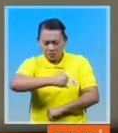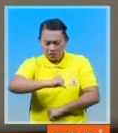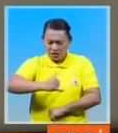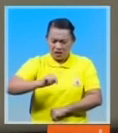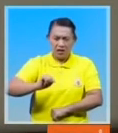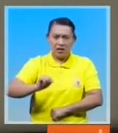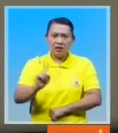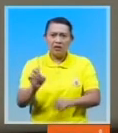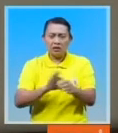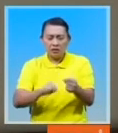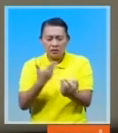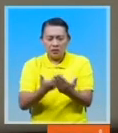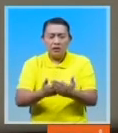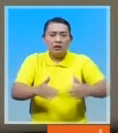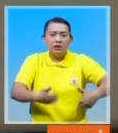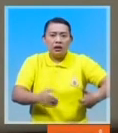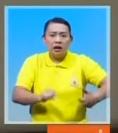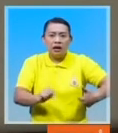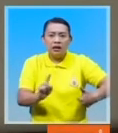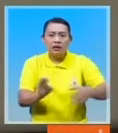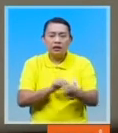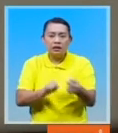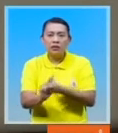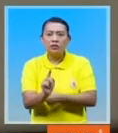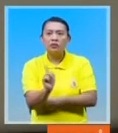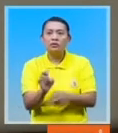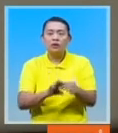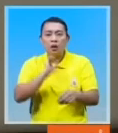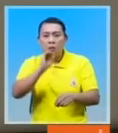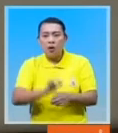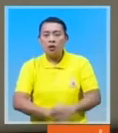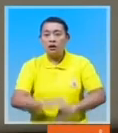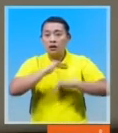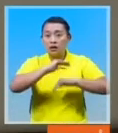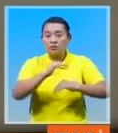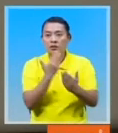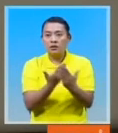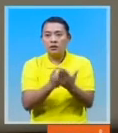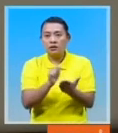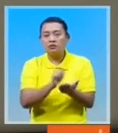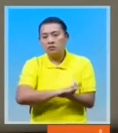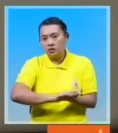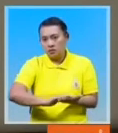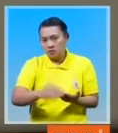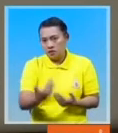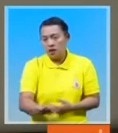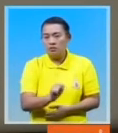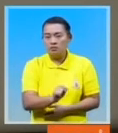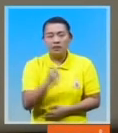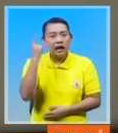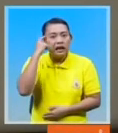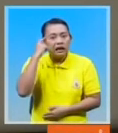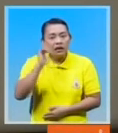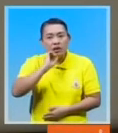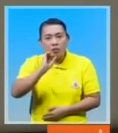การเรารู้รายได้แต่คสช.มีความแน่นอนในเรื่องของการตั้งมูลค่าขึ้นเป็นที่เรียบร้อยแล้วก็เลยอยากขออนุญาต